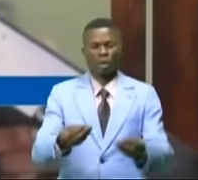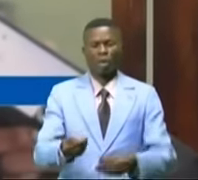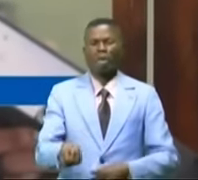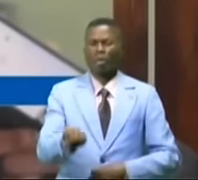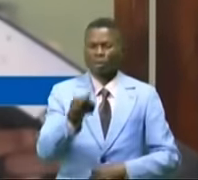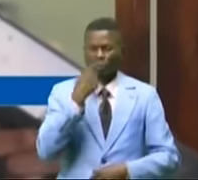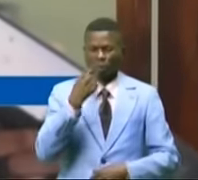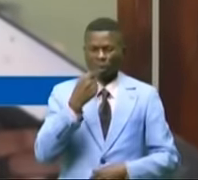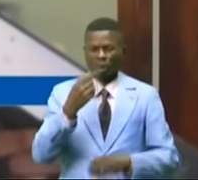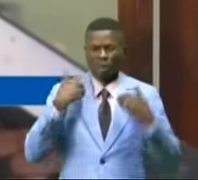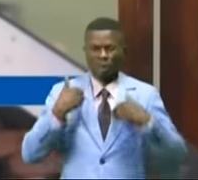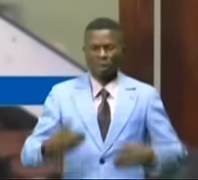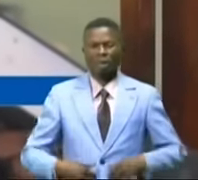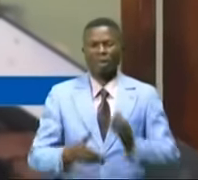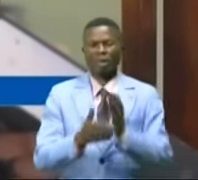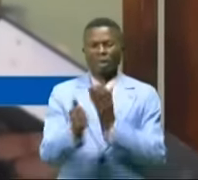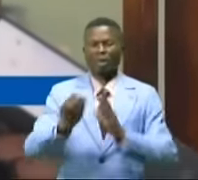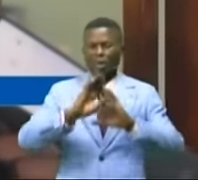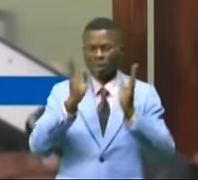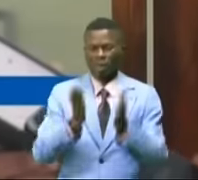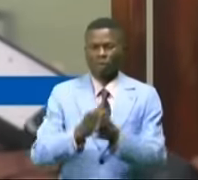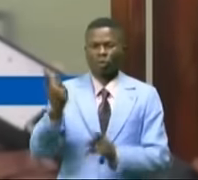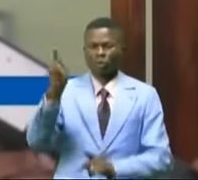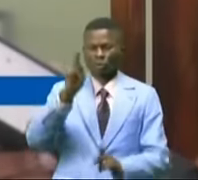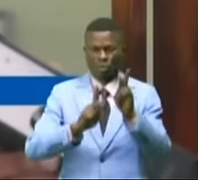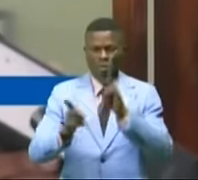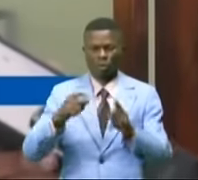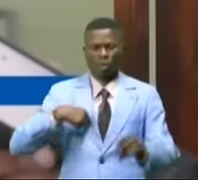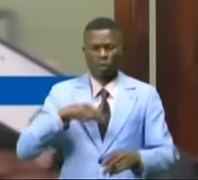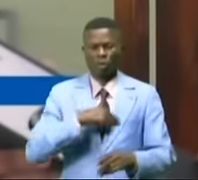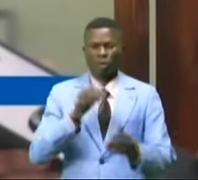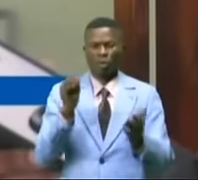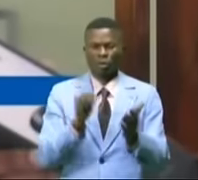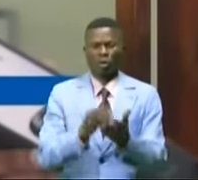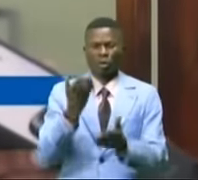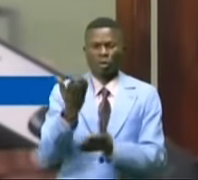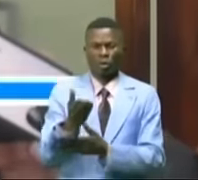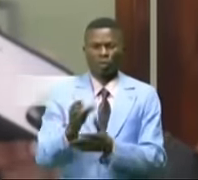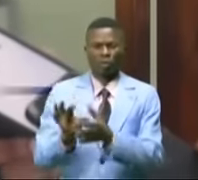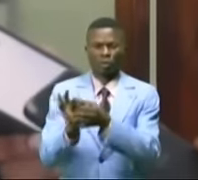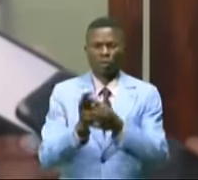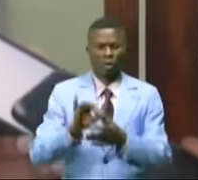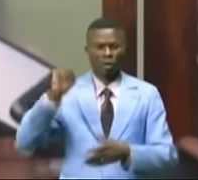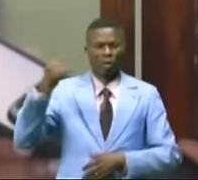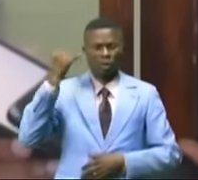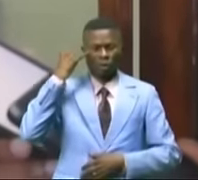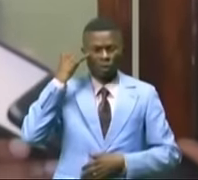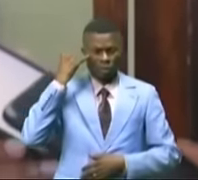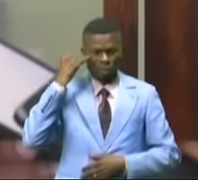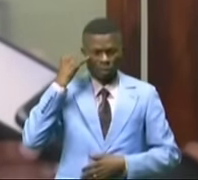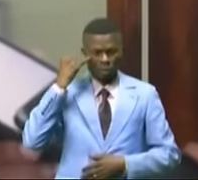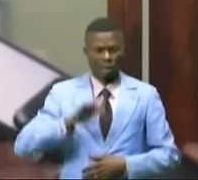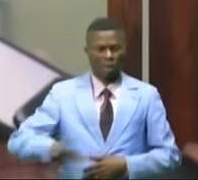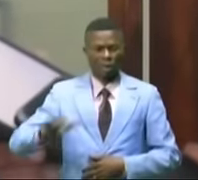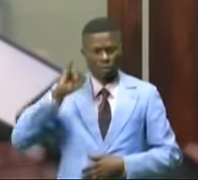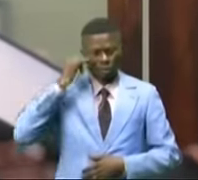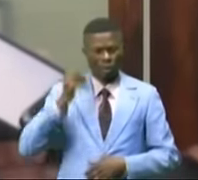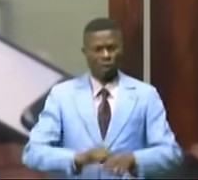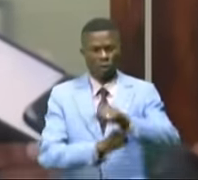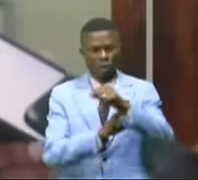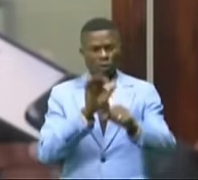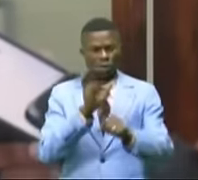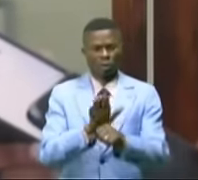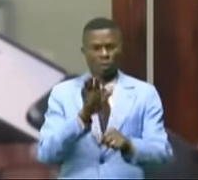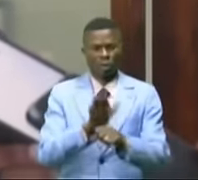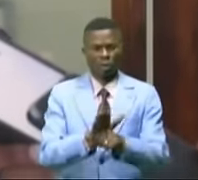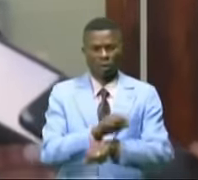soins de santé de qualité à toute la population. Nous recommandons à la coopération japonaise, n'est-ce pas, d'appuyer